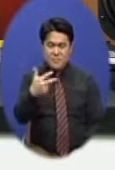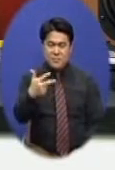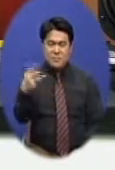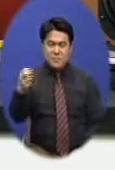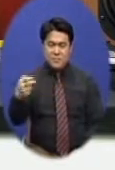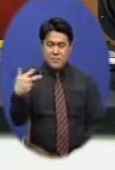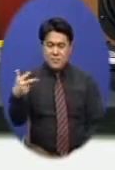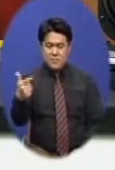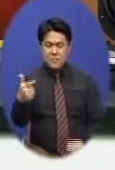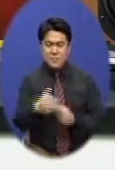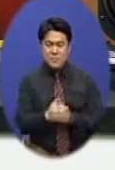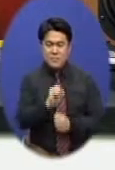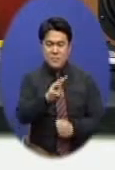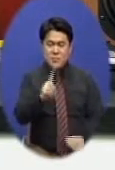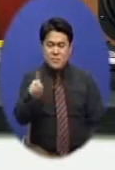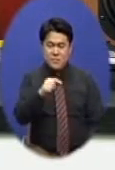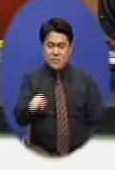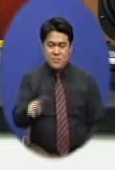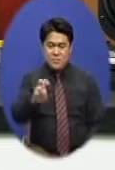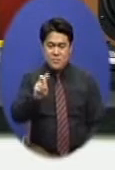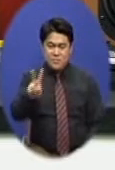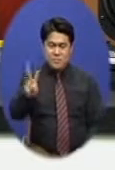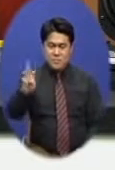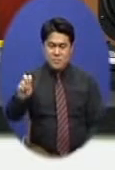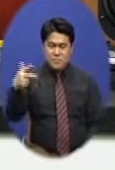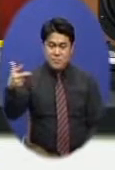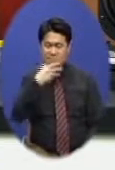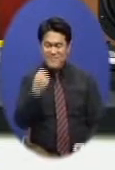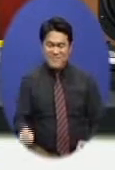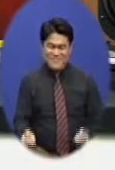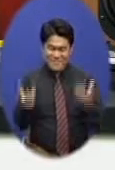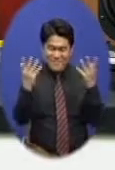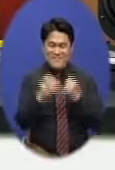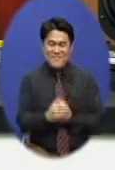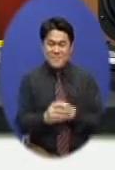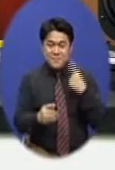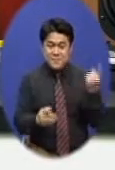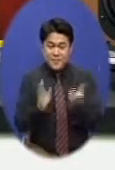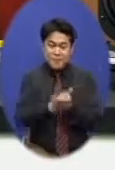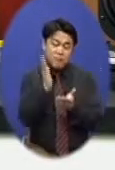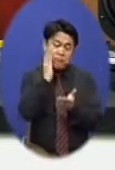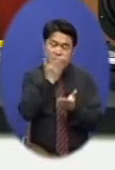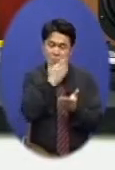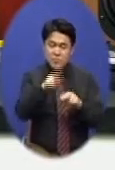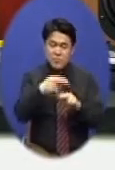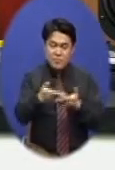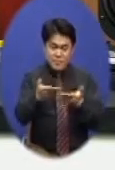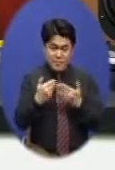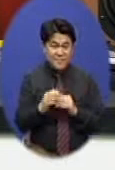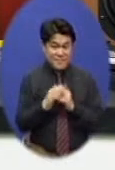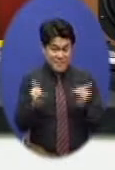축하드립니다. 031로 시작됩니다. 3237님 축하드립니다. 네, 그리고 화장품 세트 받으실 네. 한